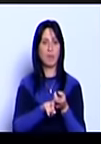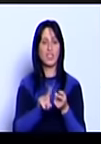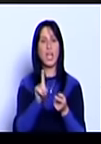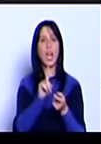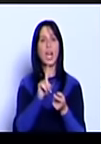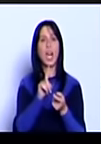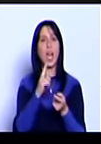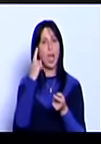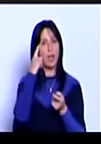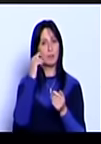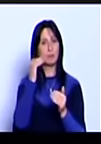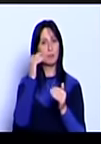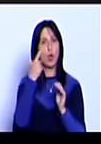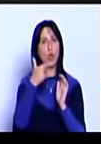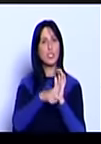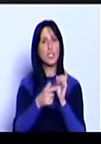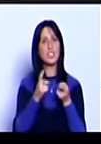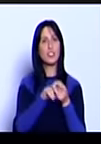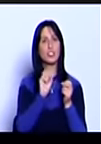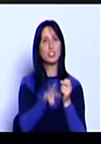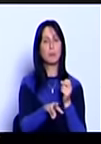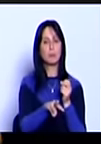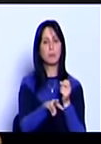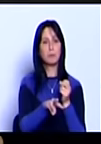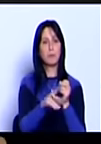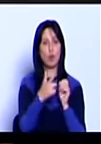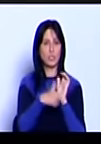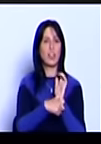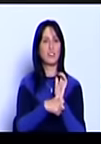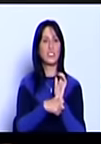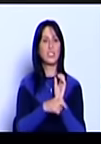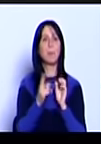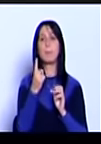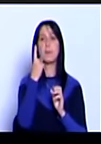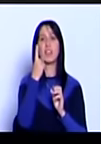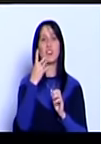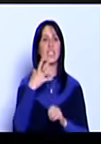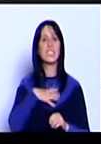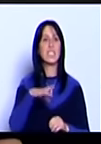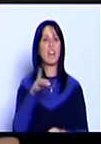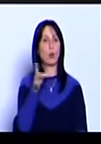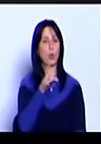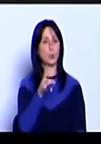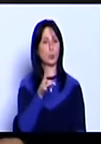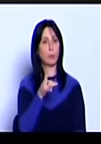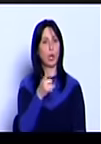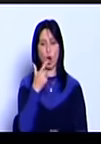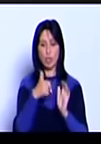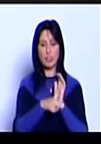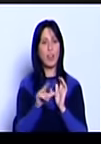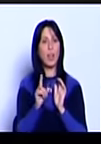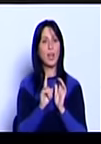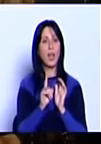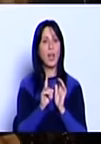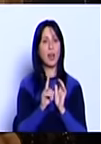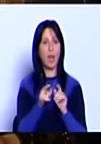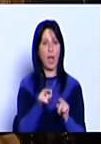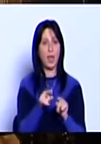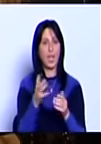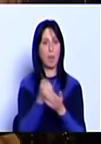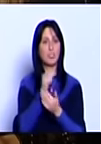რა მოუტივტივდება რა ასოციაციაში მოდის 26 და რა პირველი საქართველოს რესპუბლიკა 26 რა კი მაგრამ თქვენ რა აი